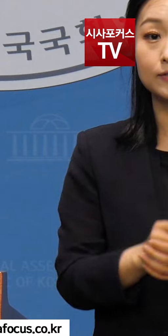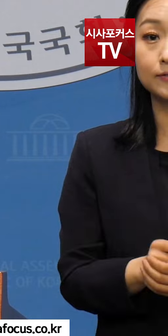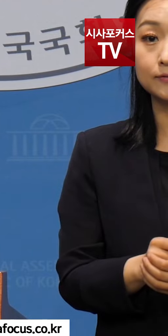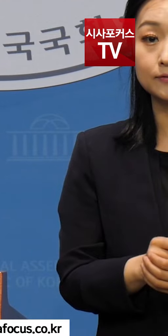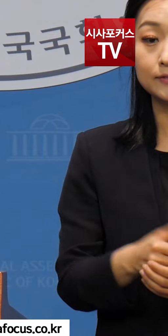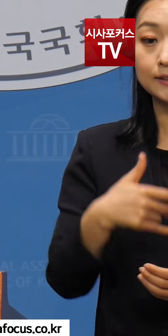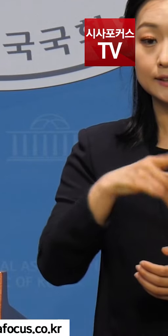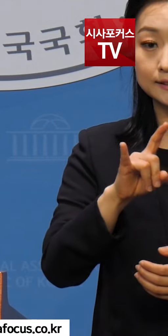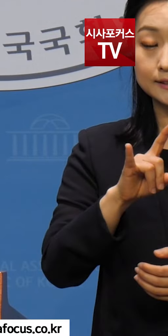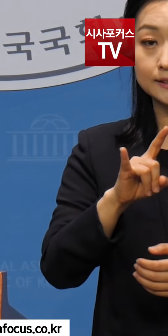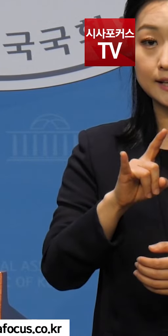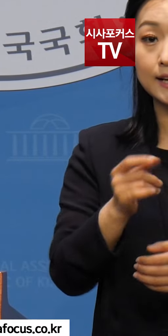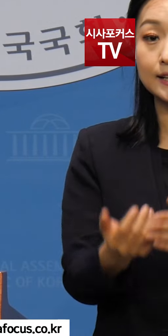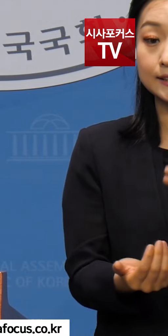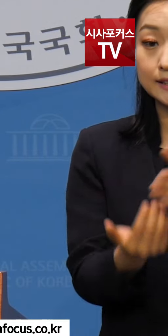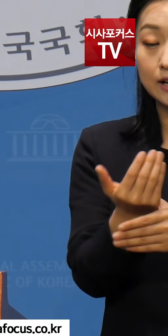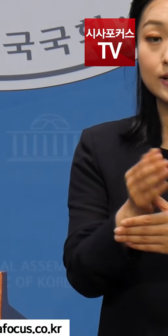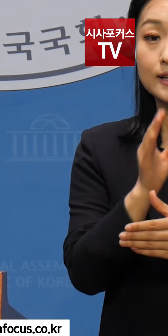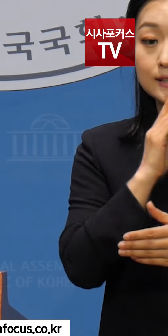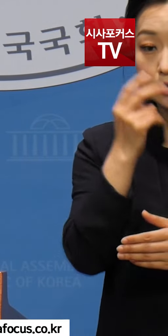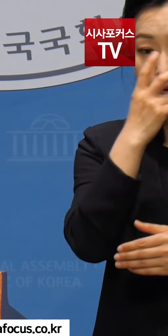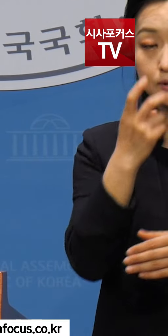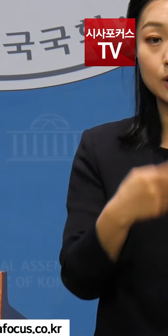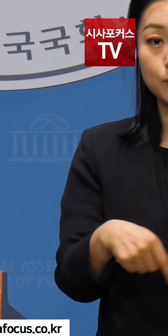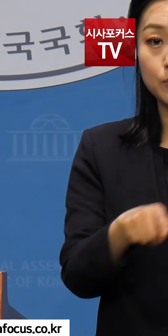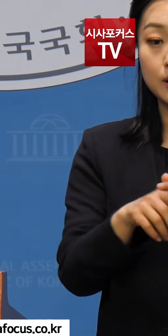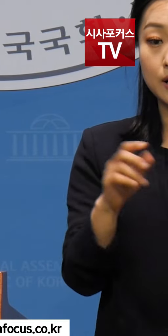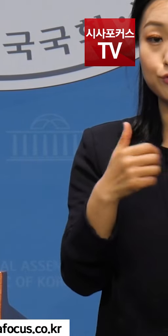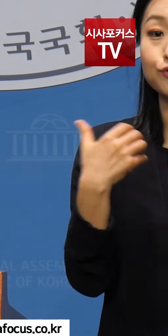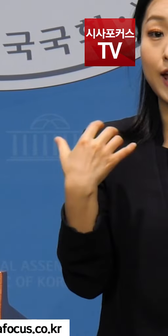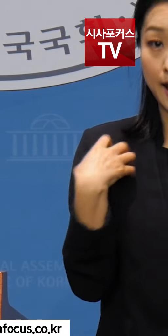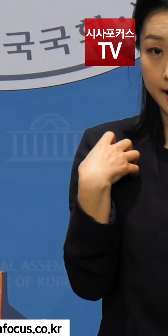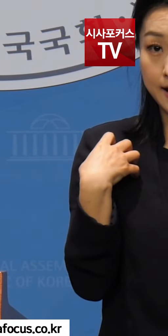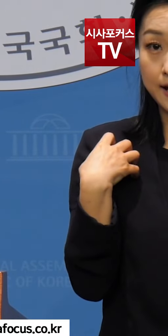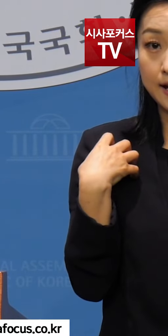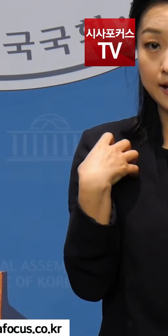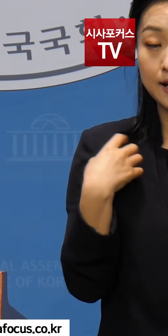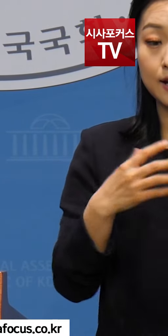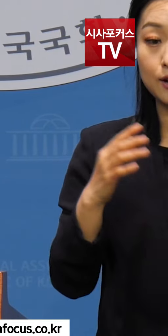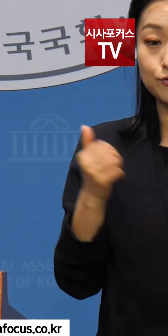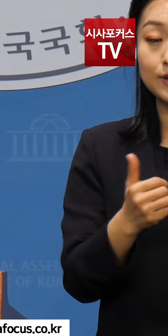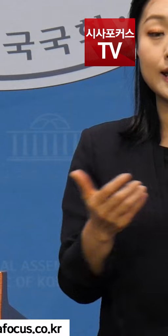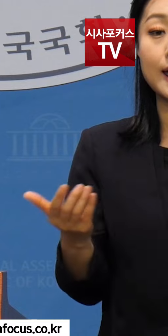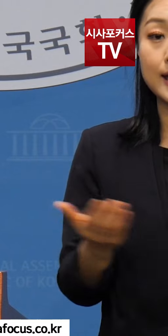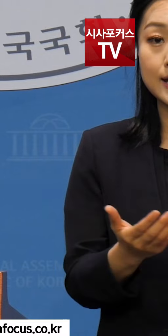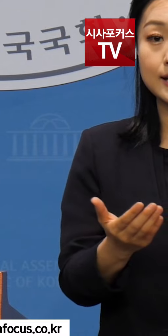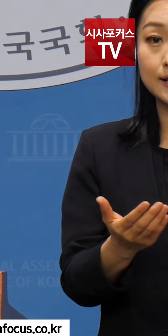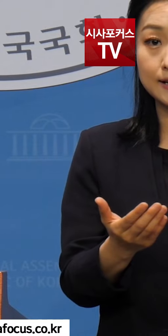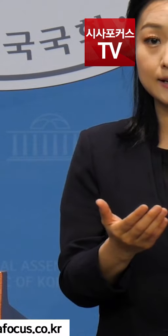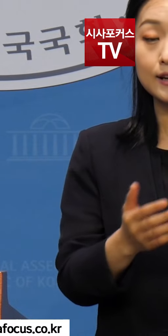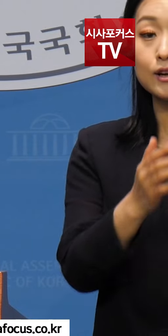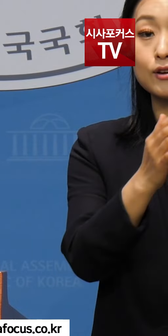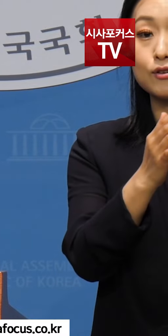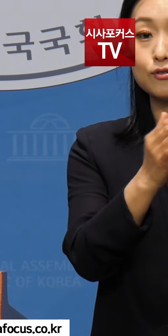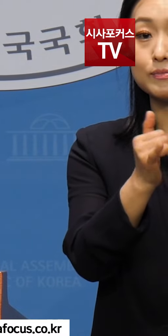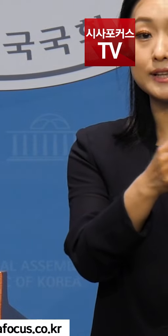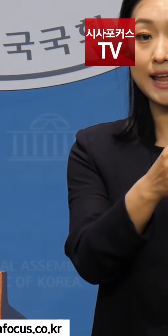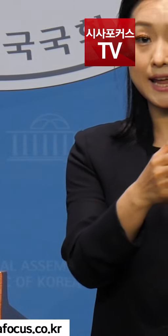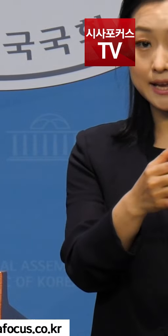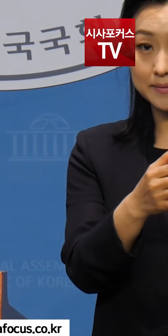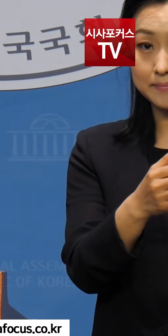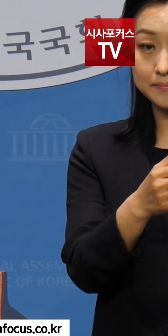않다. 최혜병 사건 진상규명을 위해 국회가 국회의를 하는데 국민의힘을 동참시키는